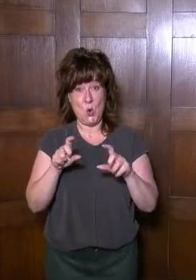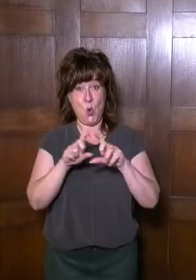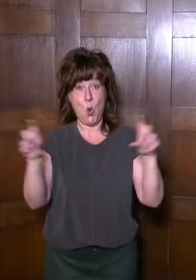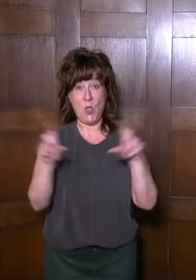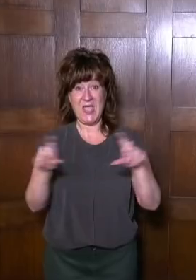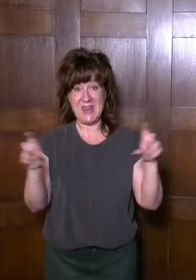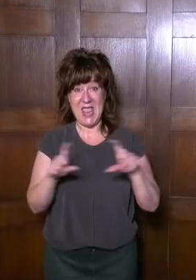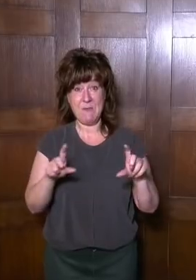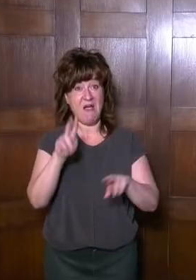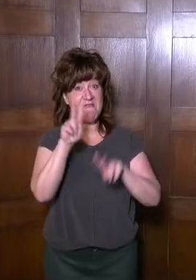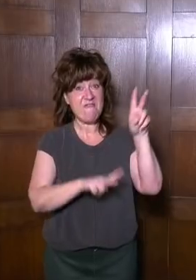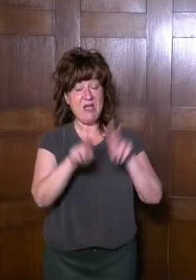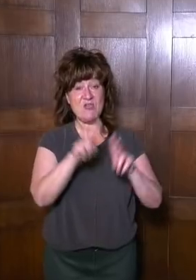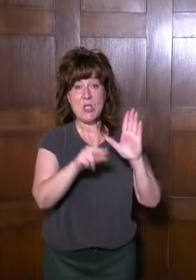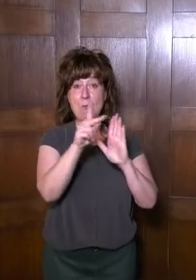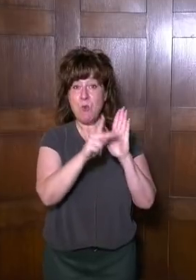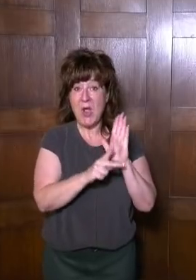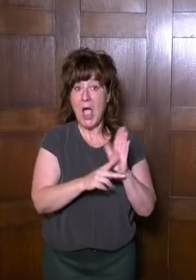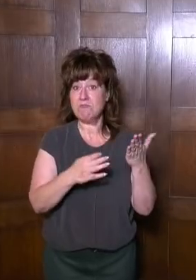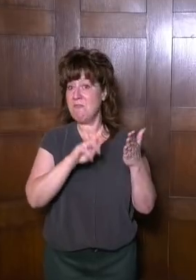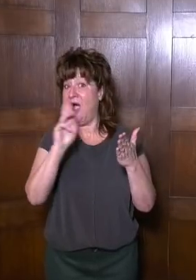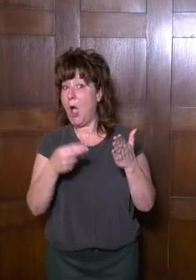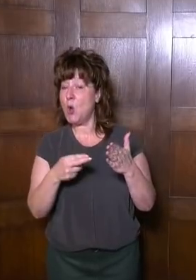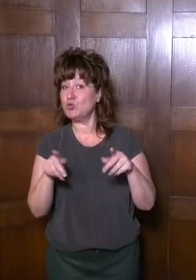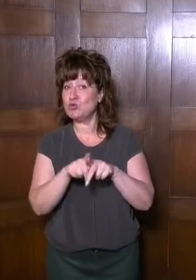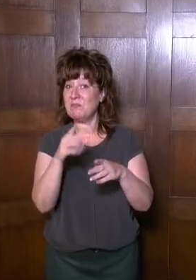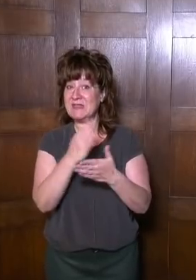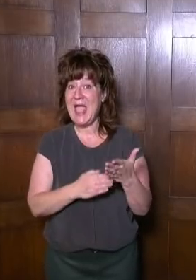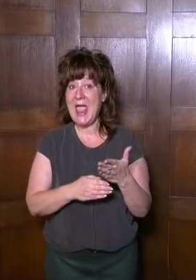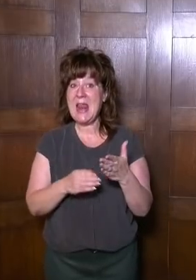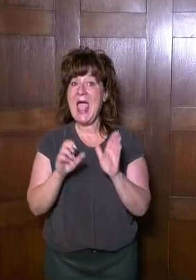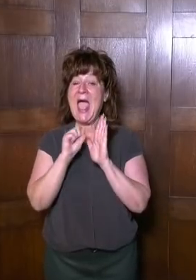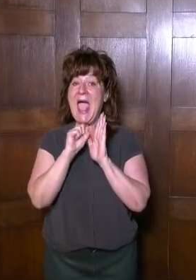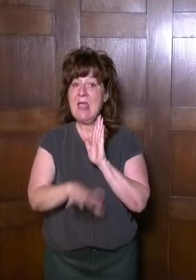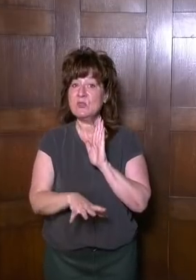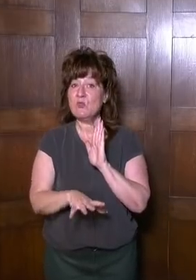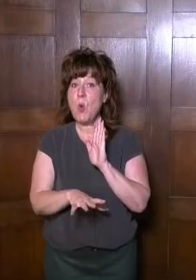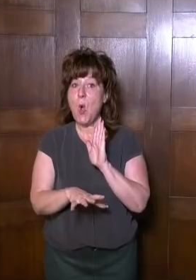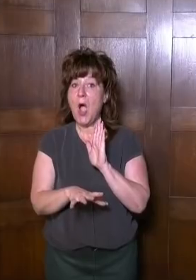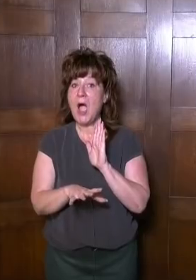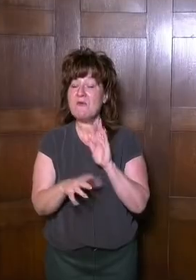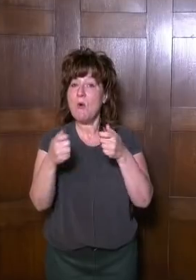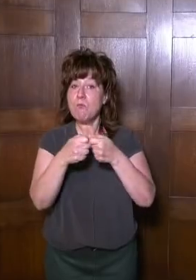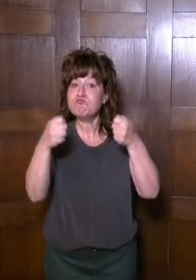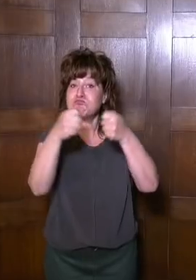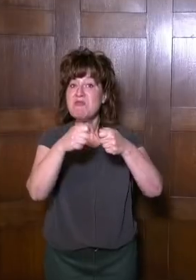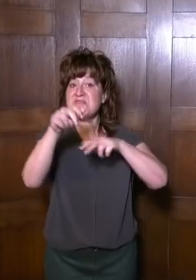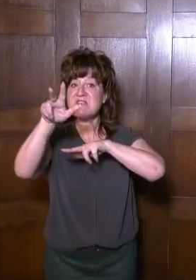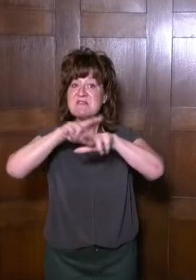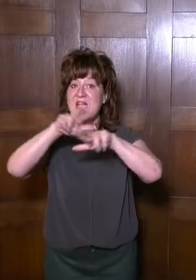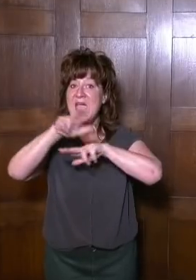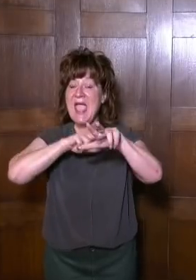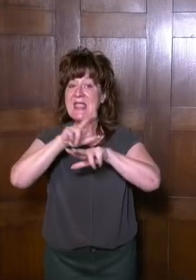Programmen, und ich habe auch teilweise jetzt schon den Entwurf von dem von der Bundesregierung, von